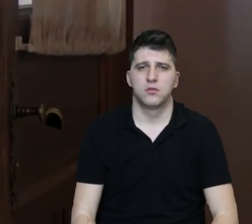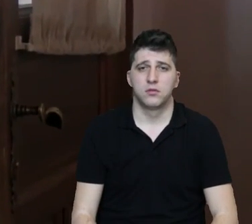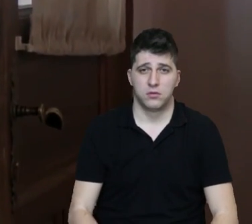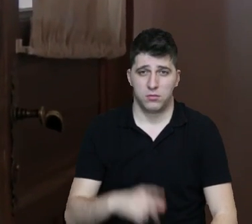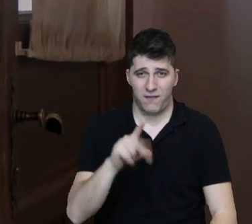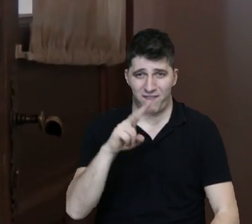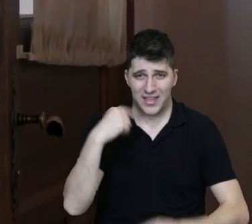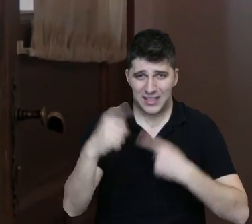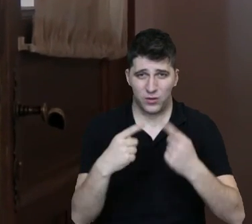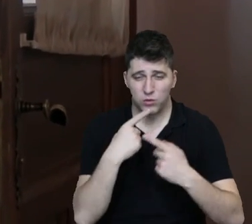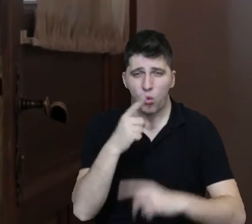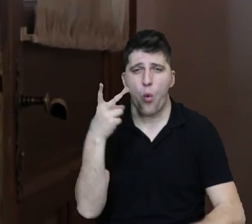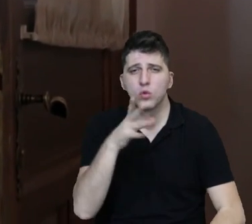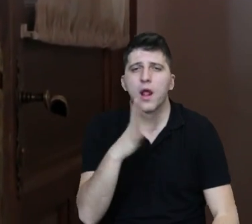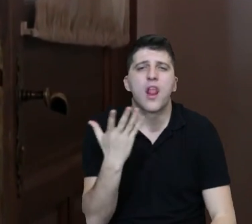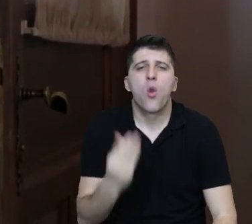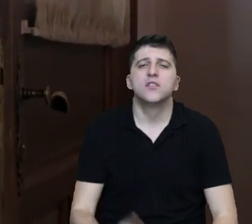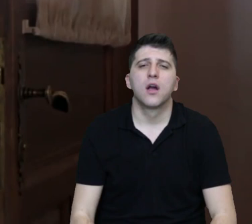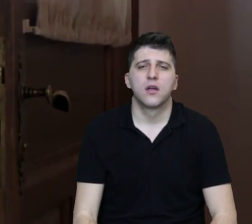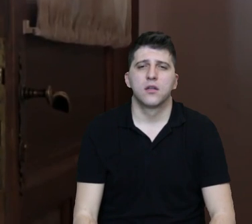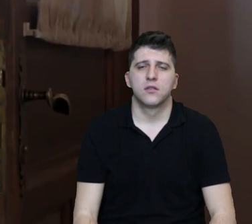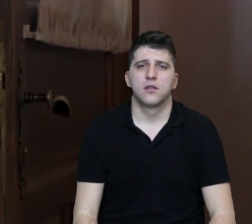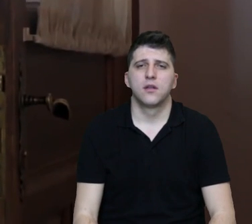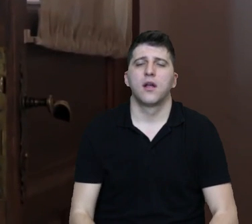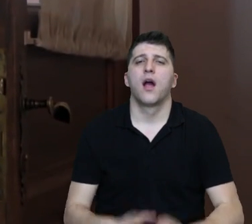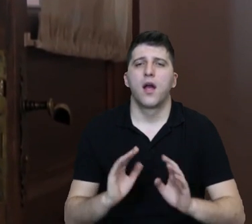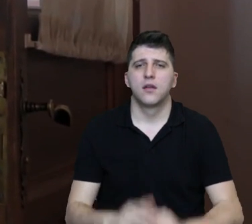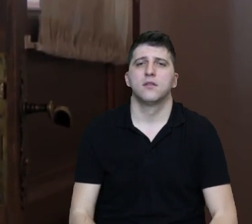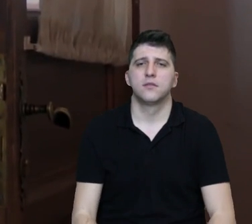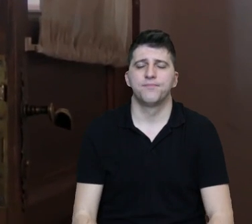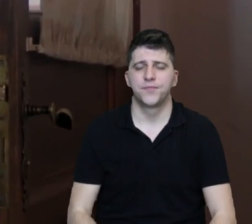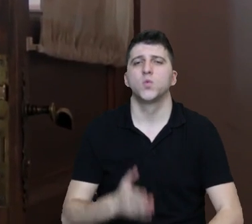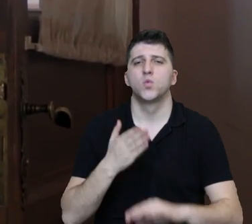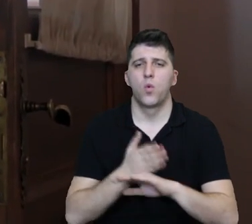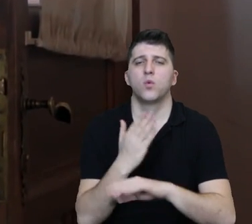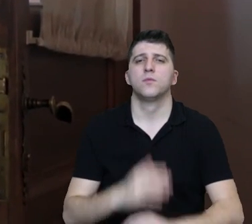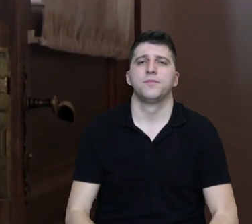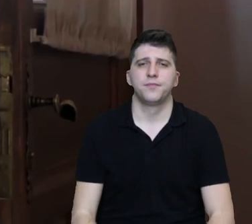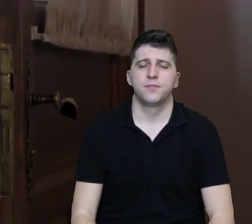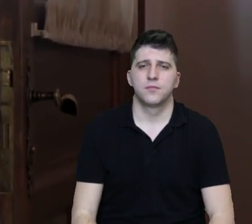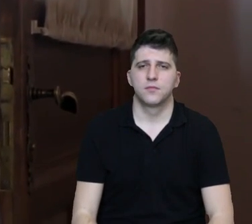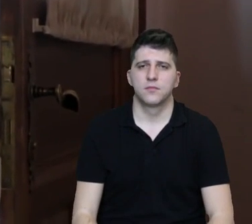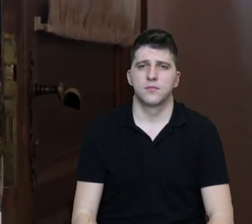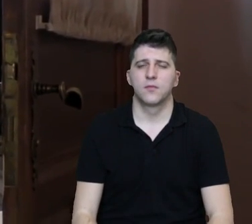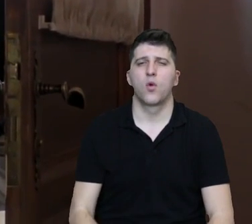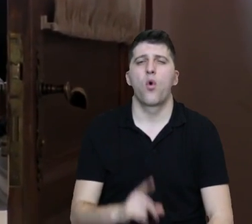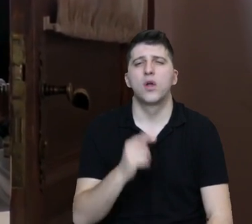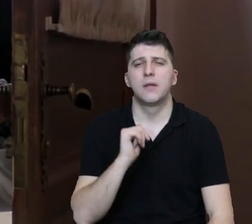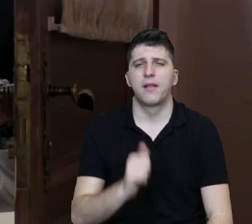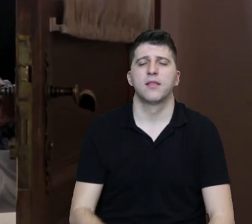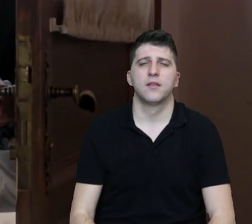Vasiyetim diyorsun da sen öldükten sonra ne anlamı var ki? Aa, doğru. O zaman